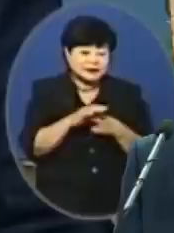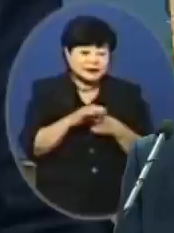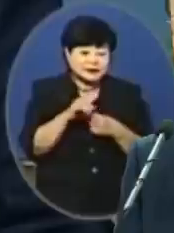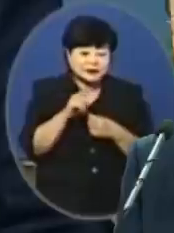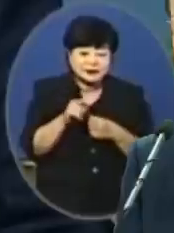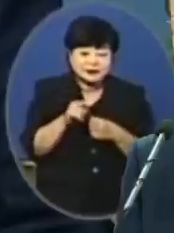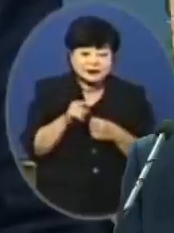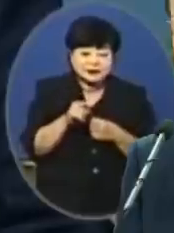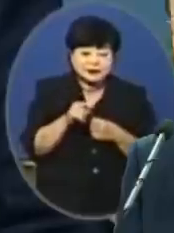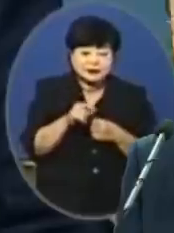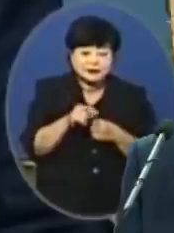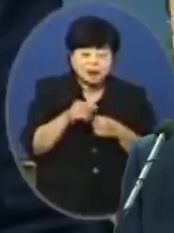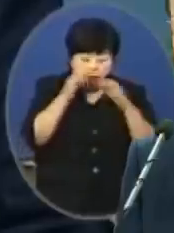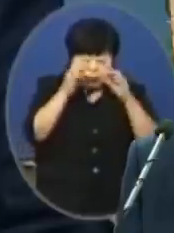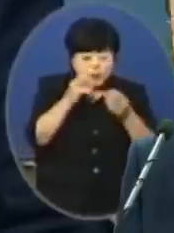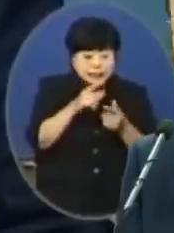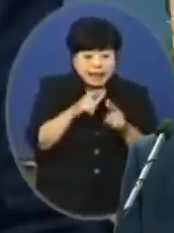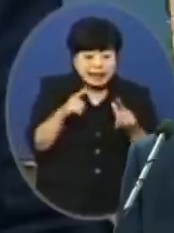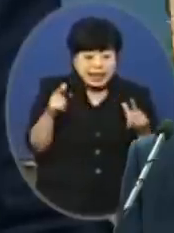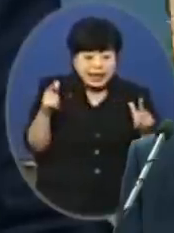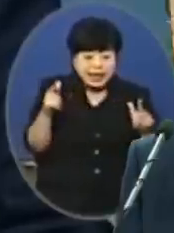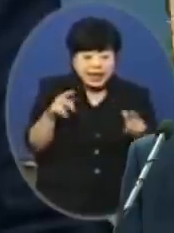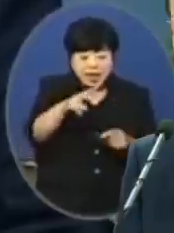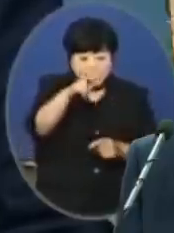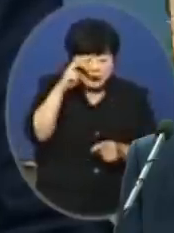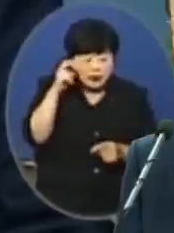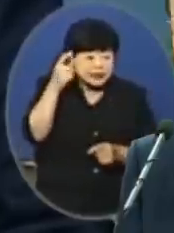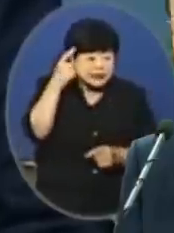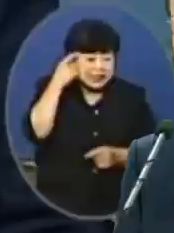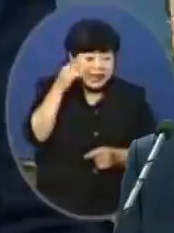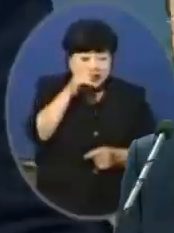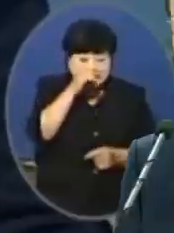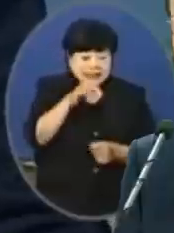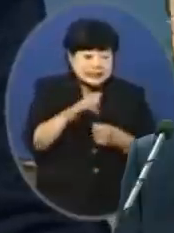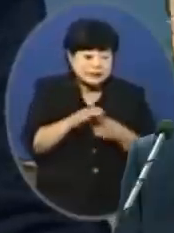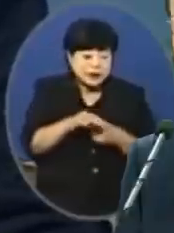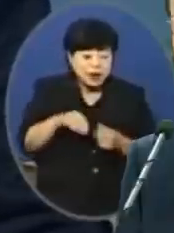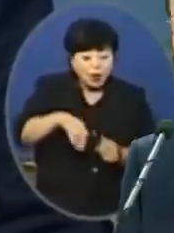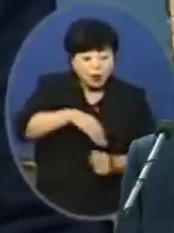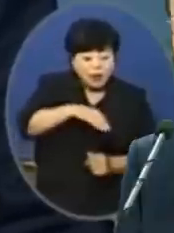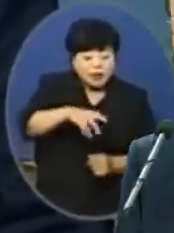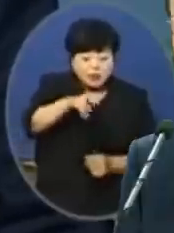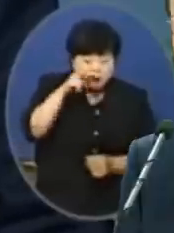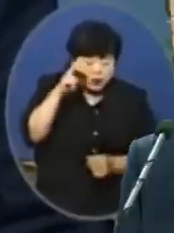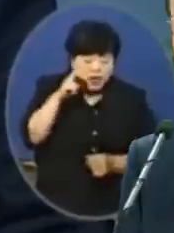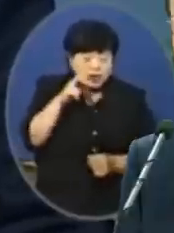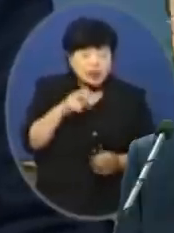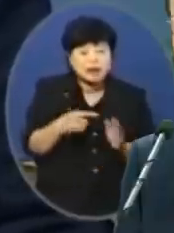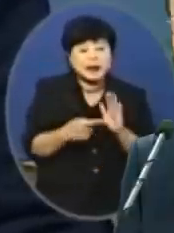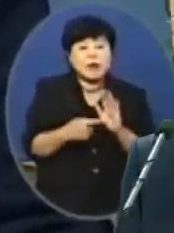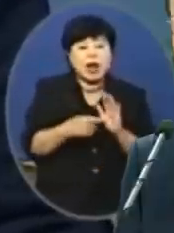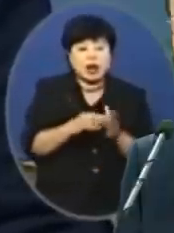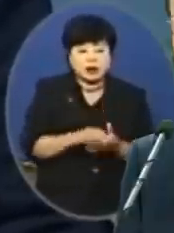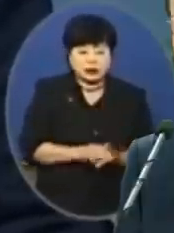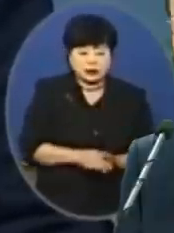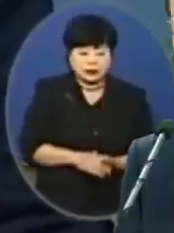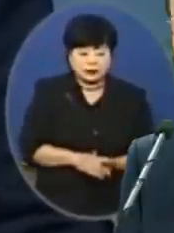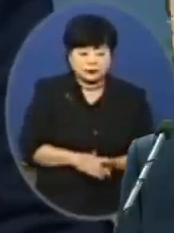그것은 눈에 안 보이지 않습니까? 그러나 미워하는 생각이 있으면 환경에 미워할 일들이 자꾸 생겨나요.